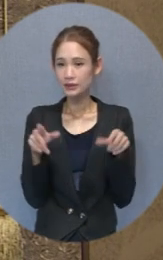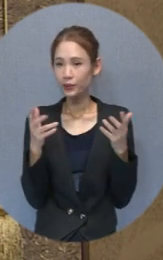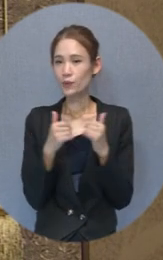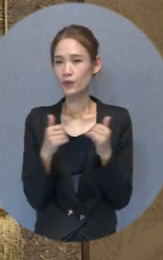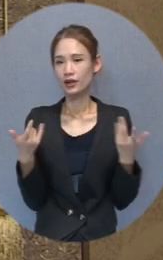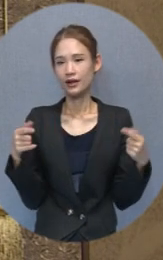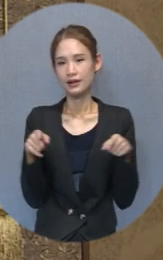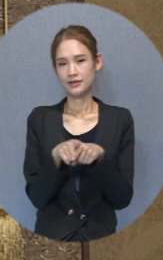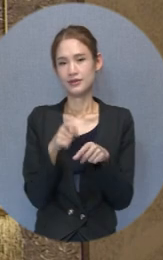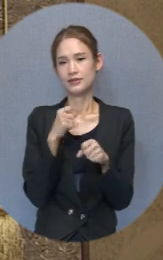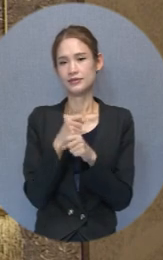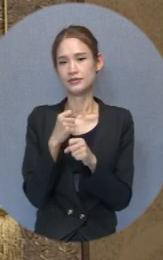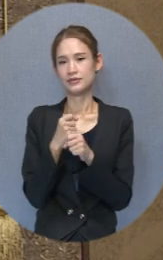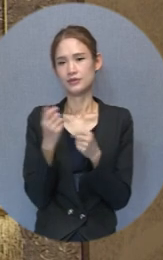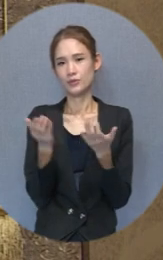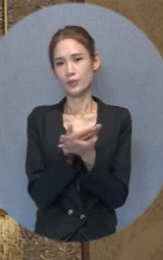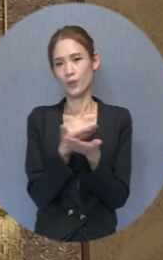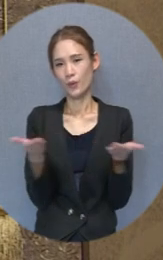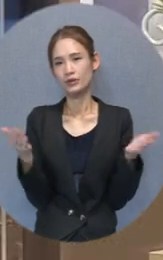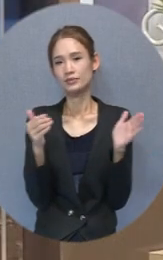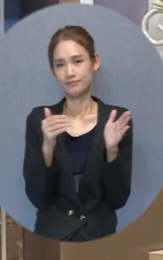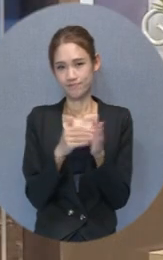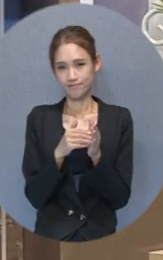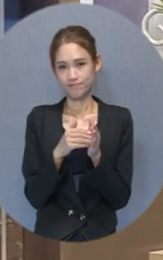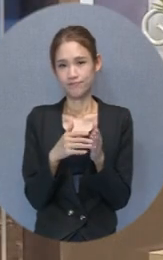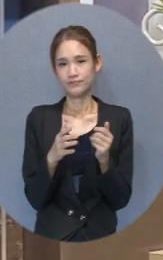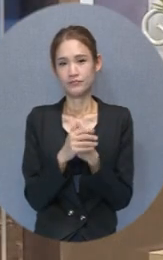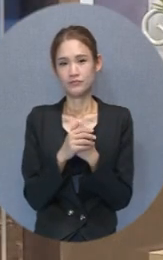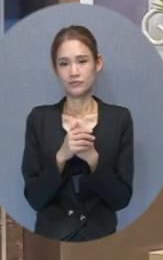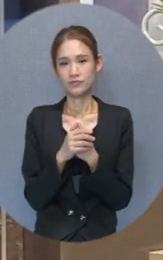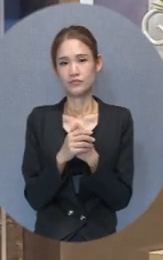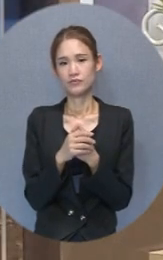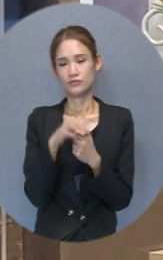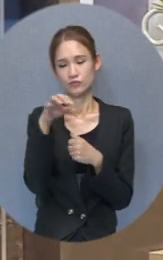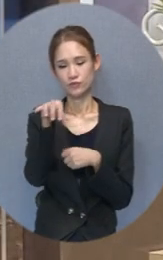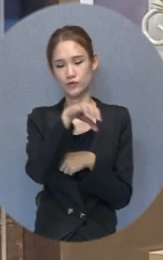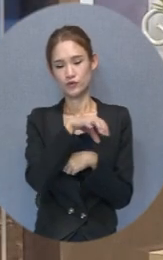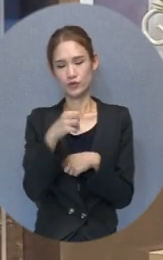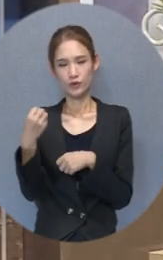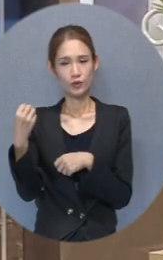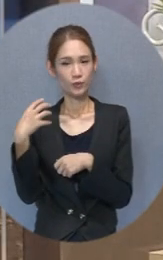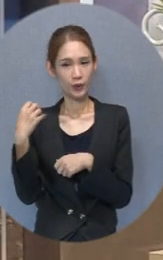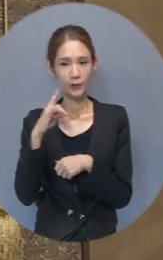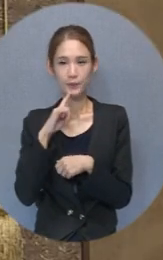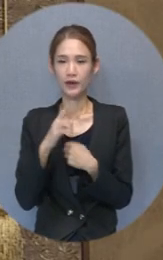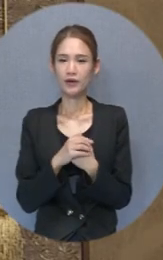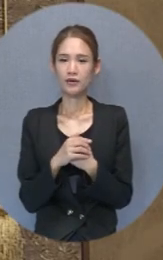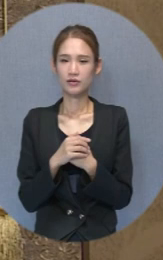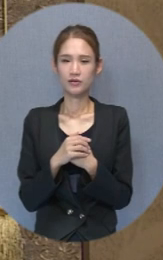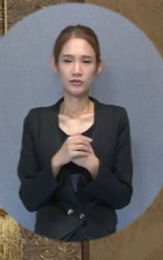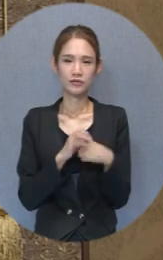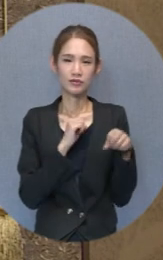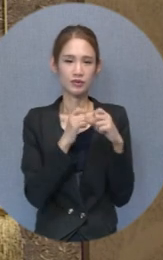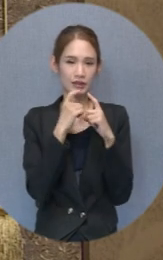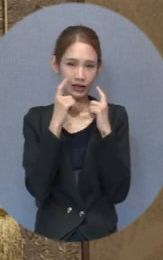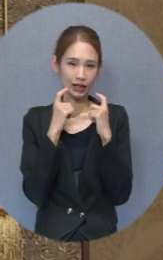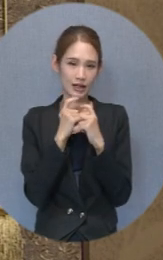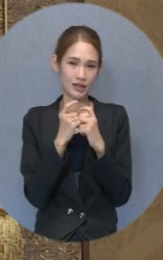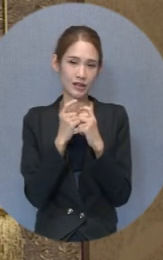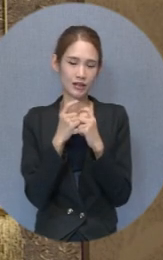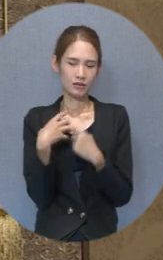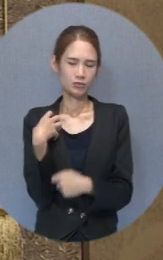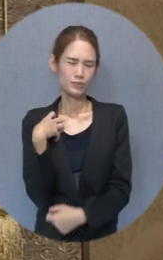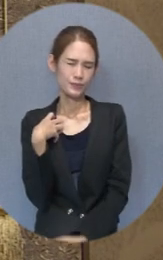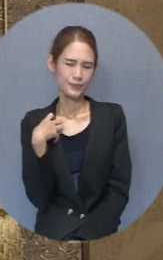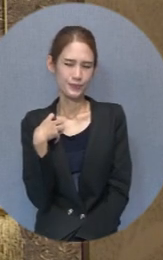봉사자분들이랑 같이 만들어서 보급을 네. 했었어요. 근데 이제 주변에서 이런 활동을 개인적으로 하는